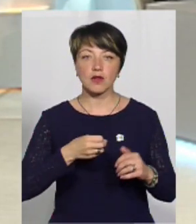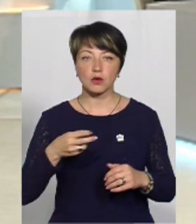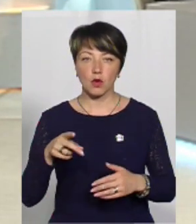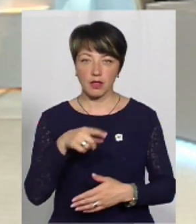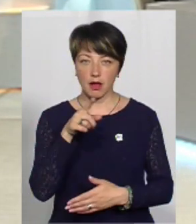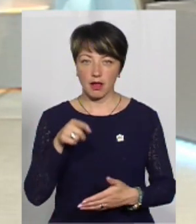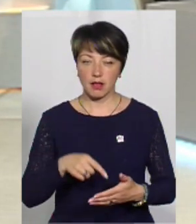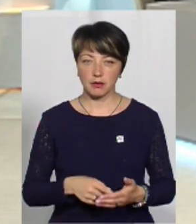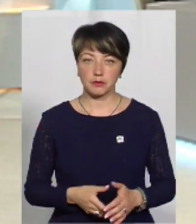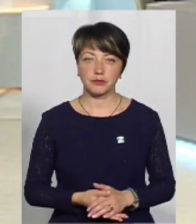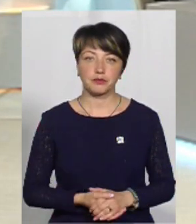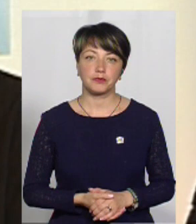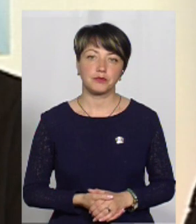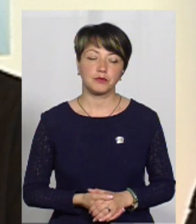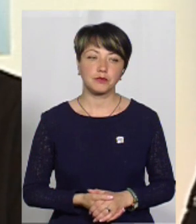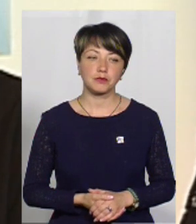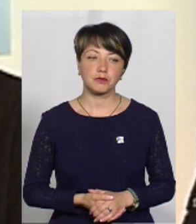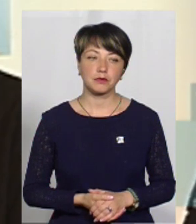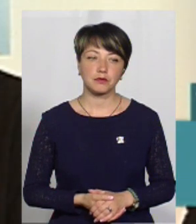професіонали?